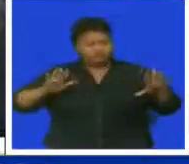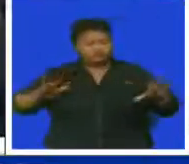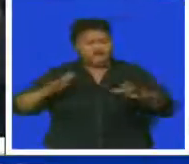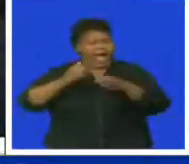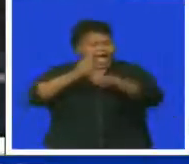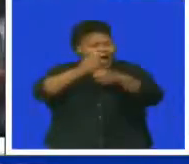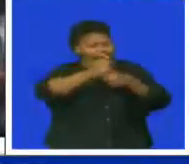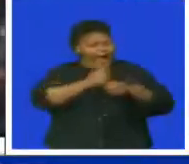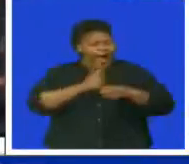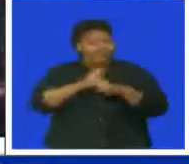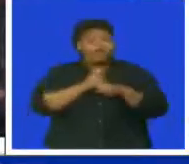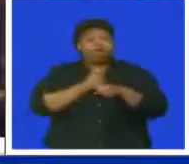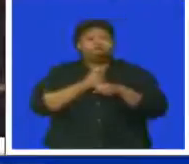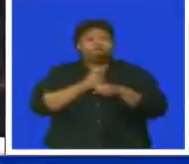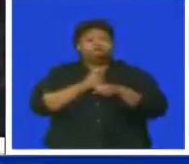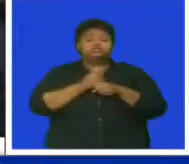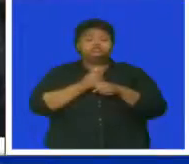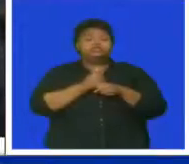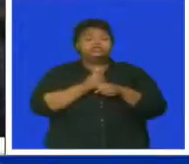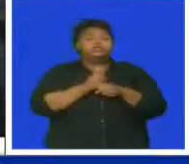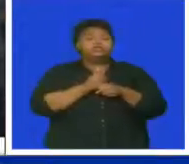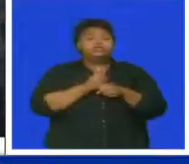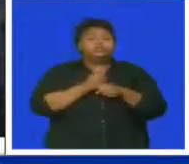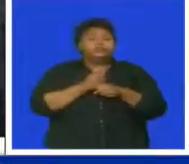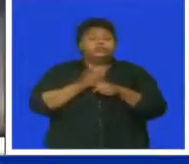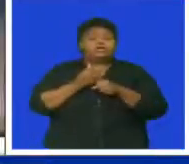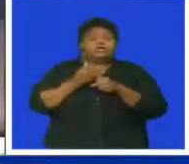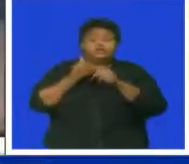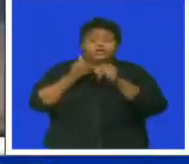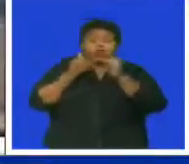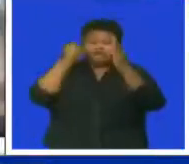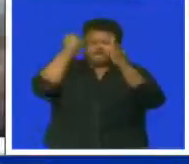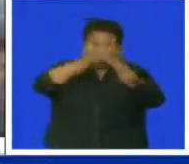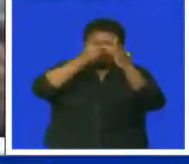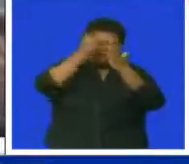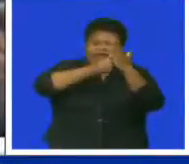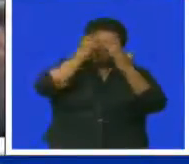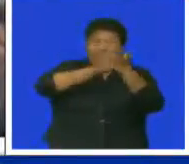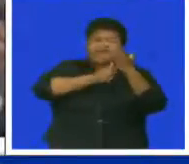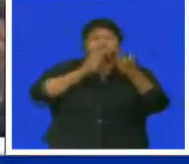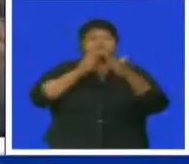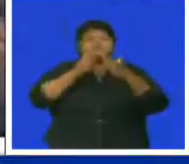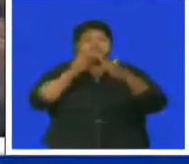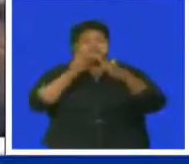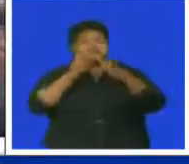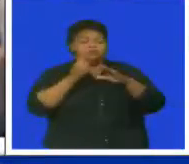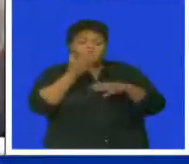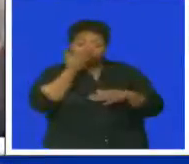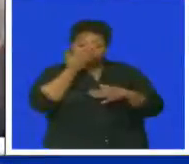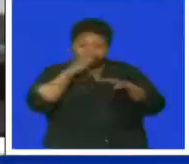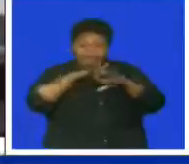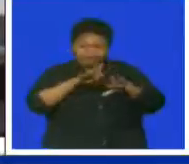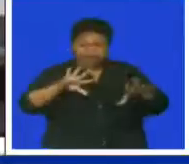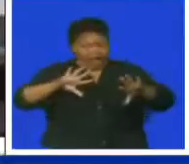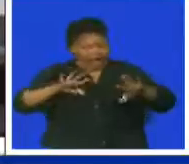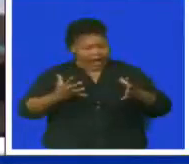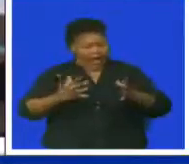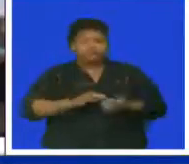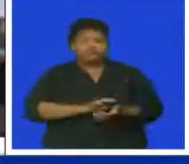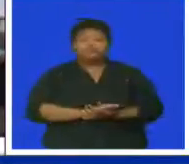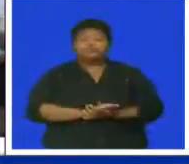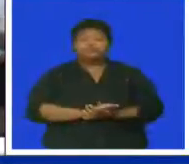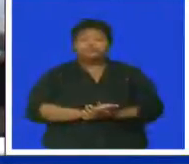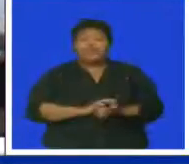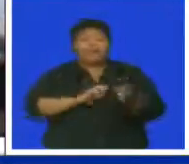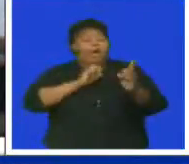nzima yini labangayidlala njengelikolishi lelifundzisa ngetechwephesha kulwa nalobucala. Senior Superintendent Nicholas